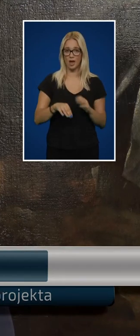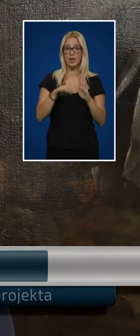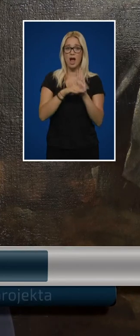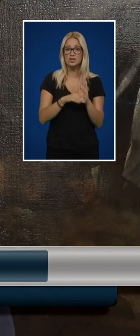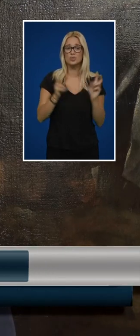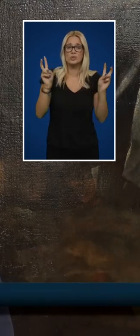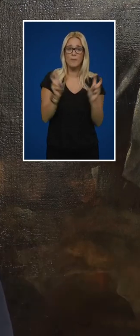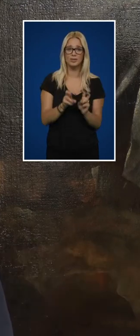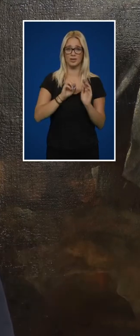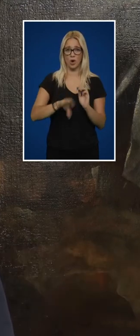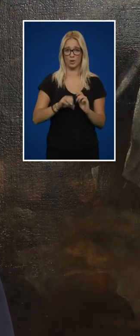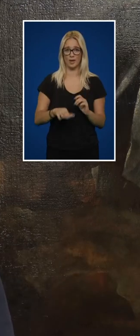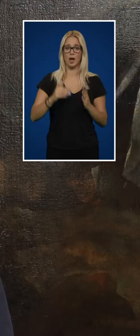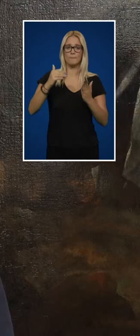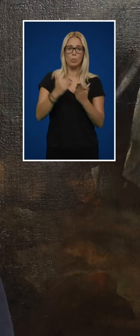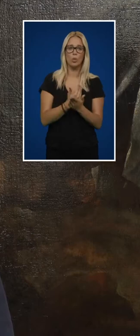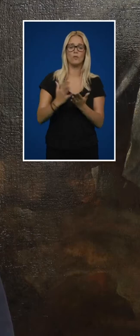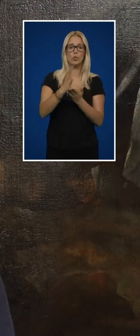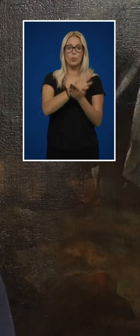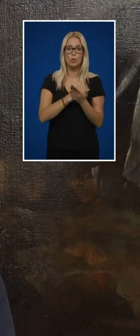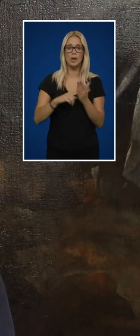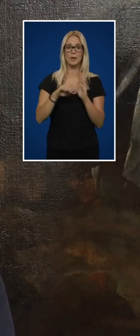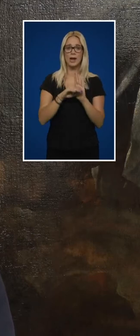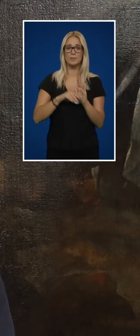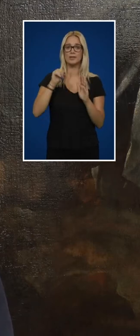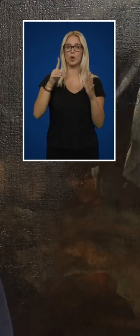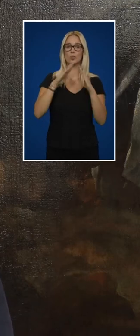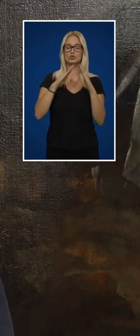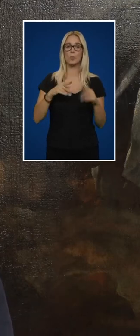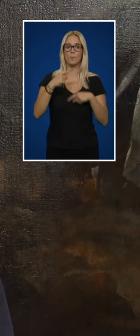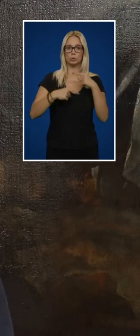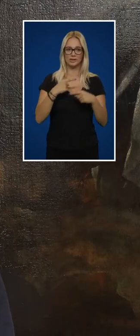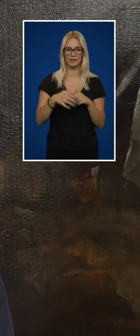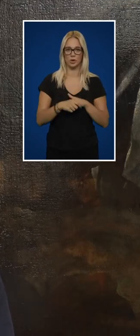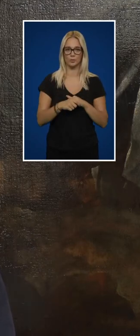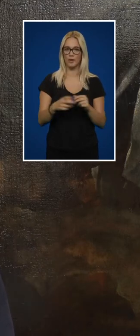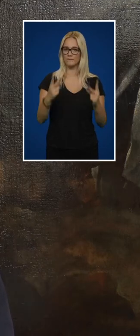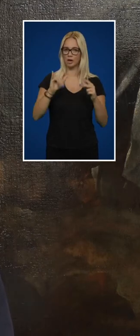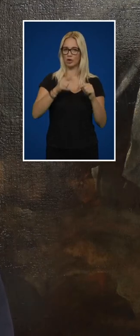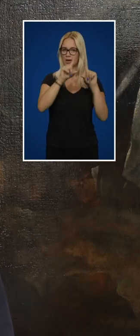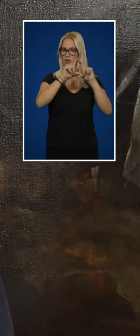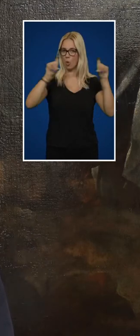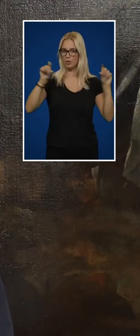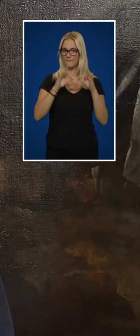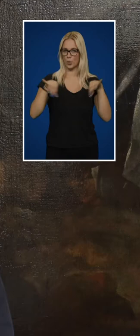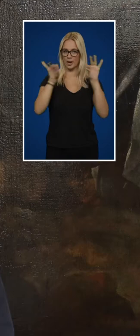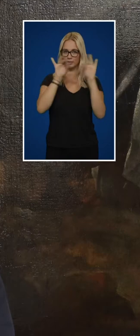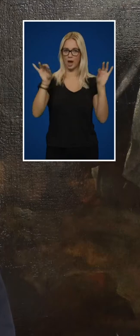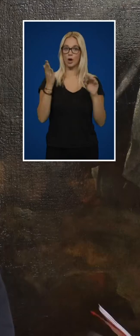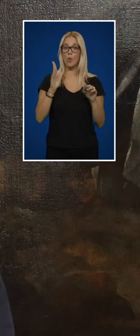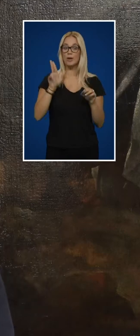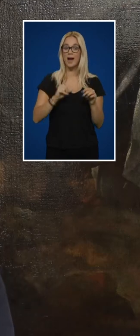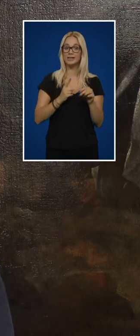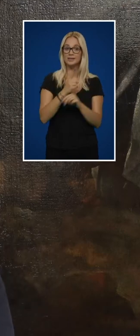te edukativne i promotivne aktivnosti upravo podignuti svijest građana o važnosti odvajanja otpada, recikliranja,